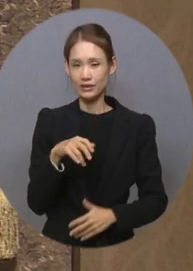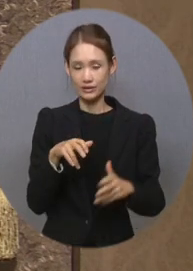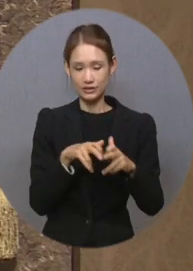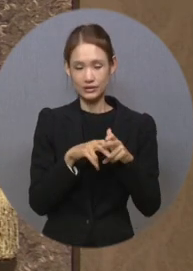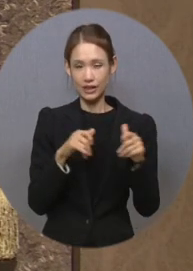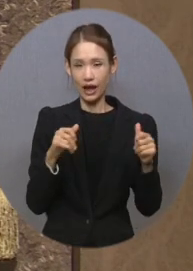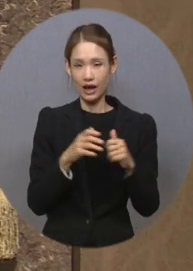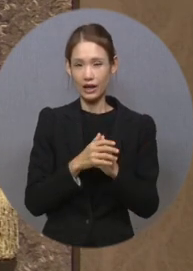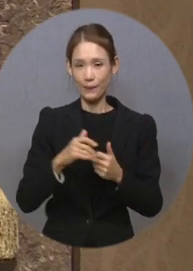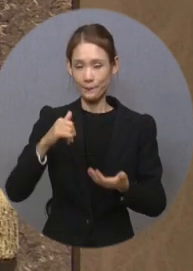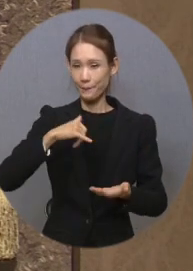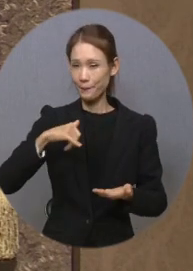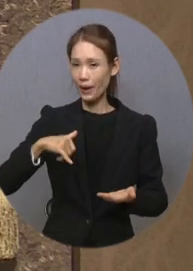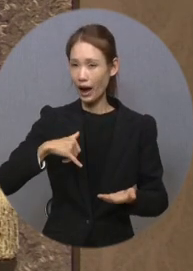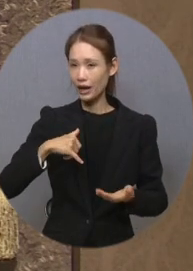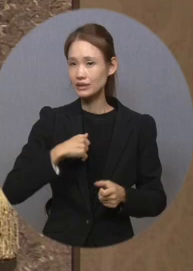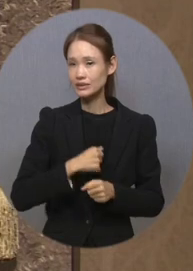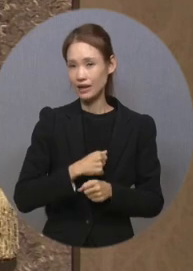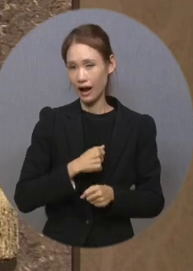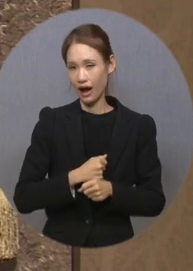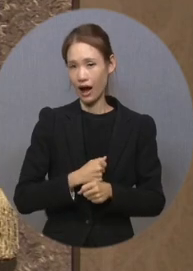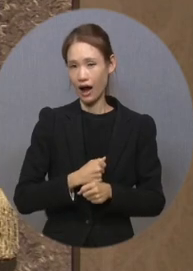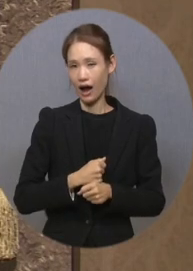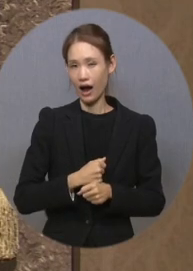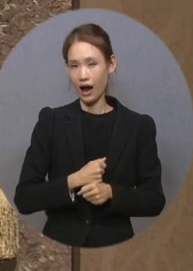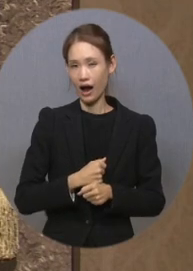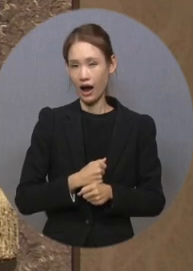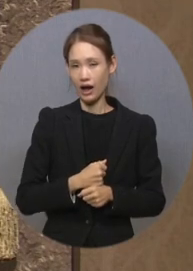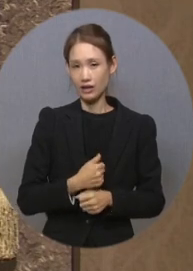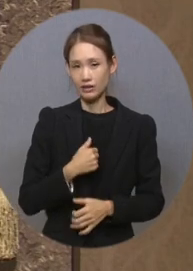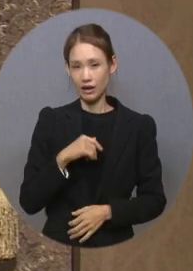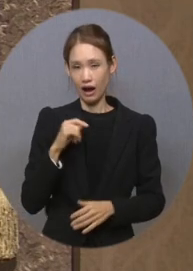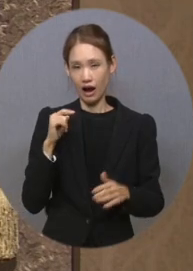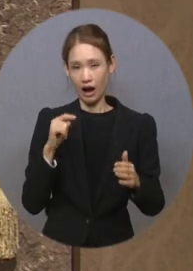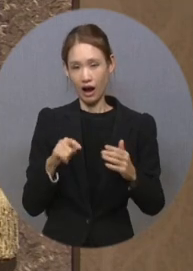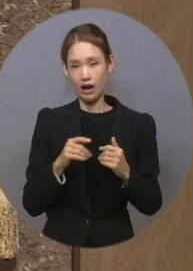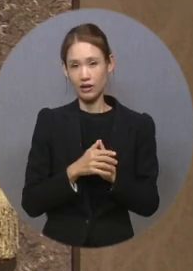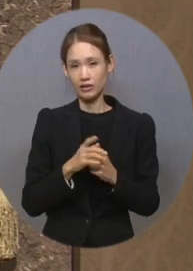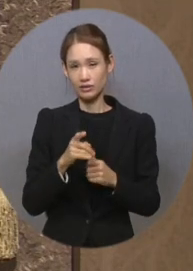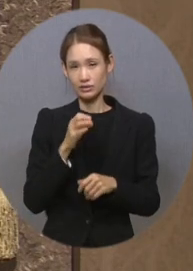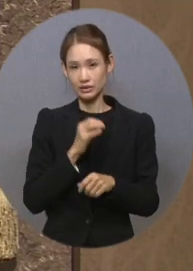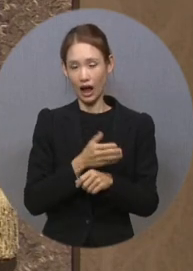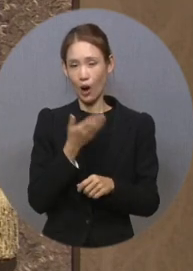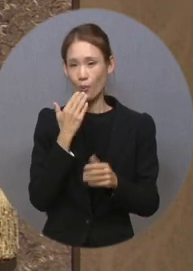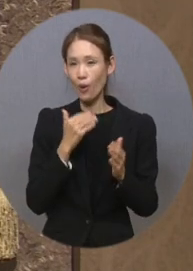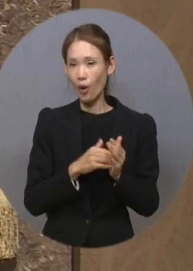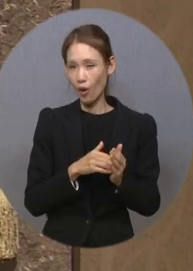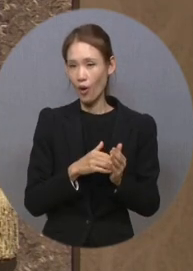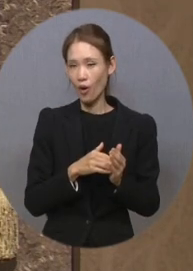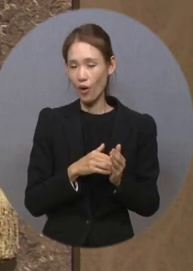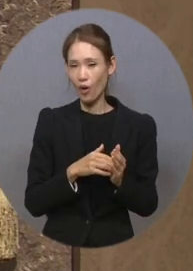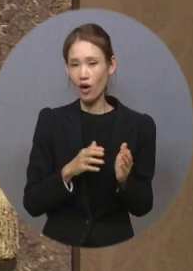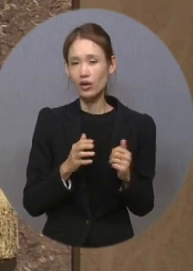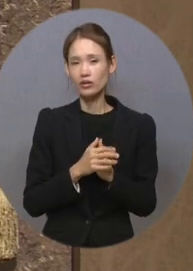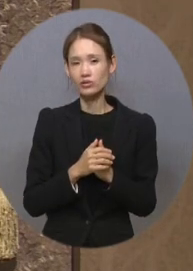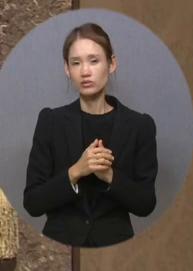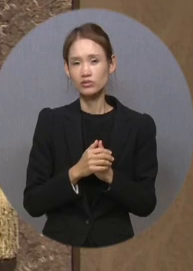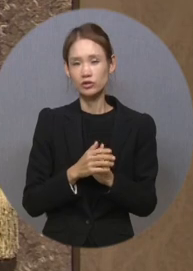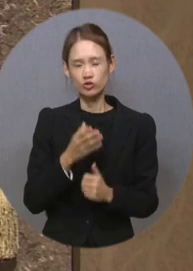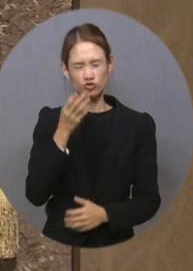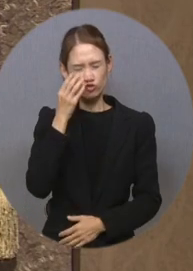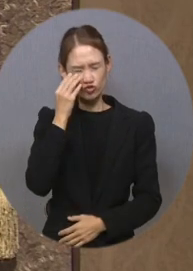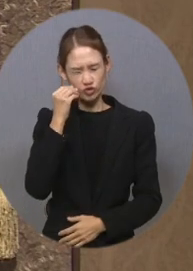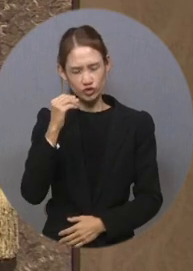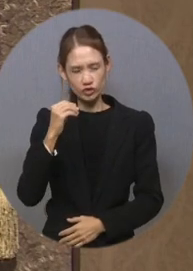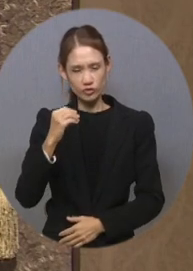카페에 우리 장애인 바리스타가 해요. 네. 제가 가면은 꼭 그걸 한 번씩 사서 먹거든요. 그러니까 이분들이 숙달이 되면은